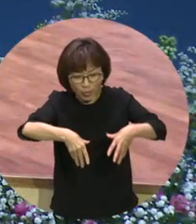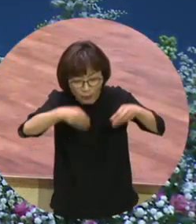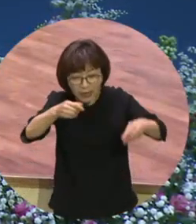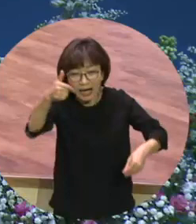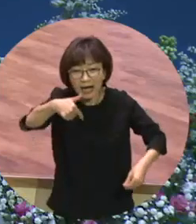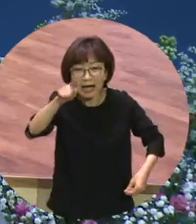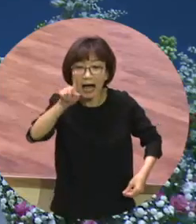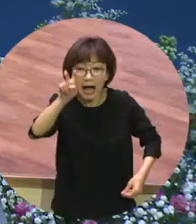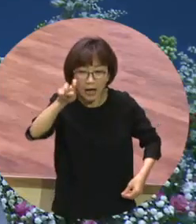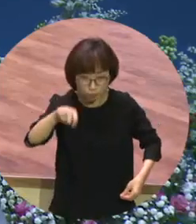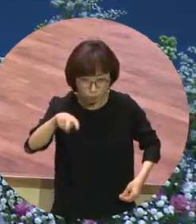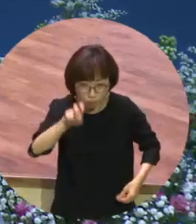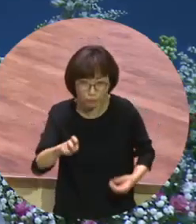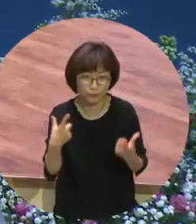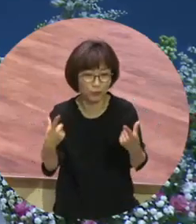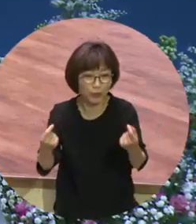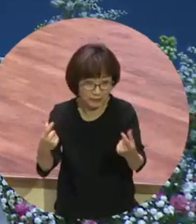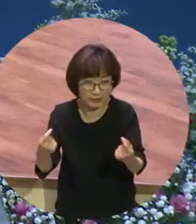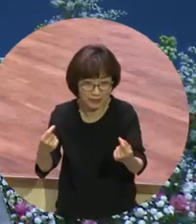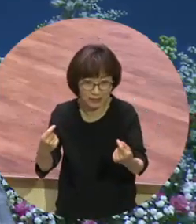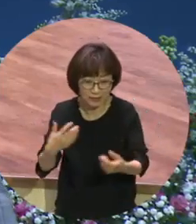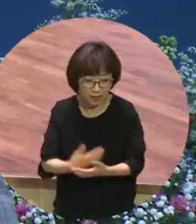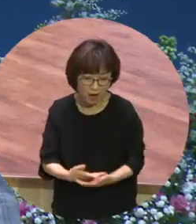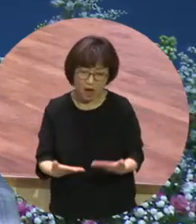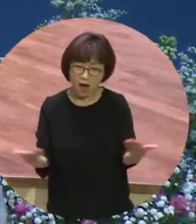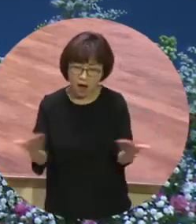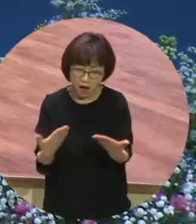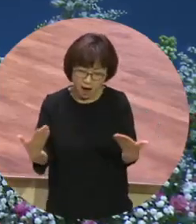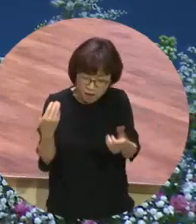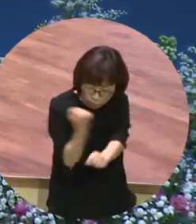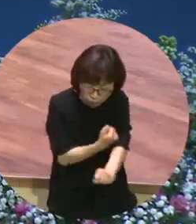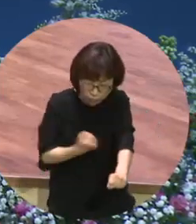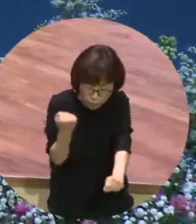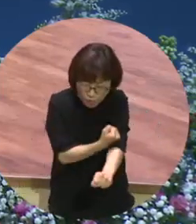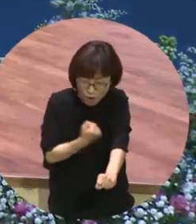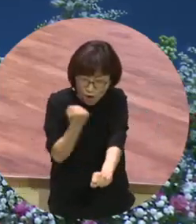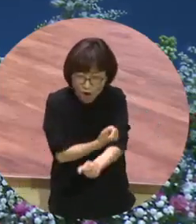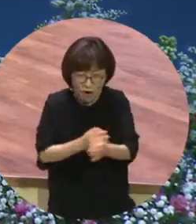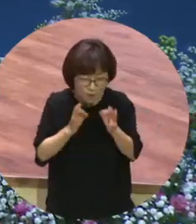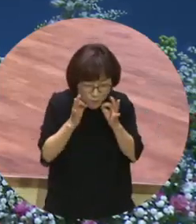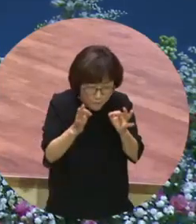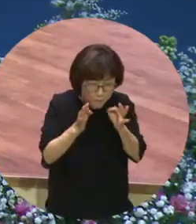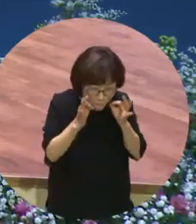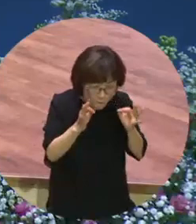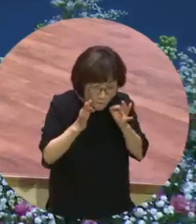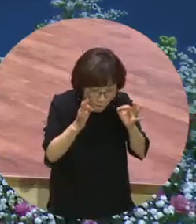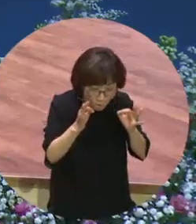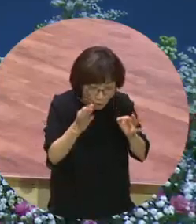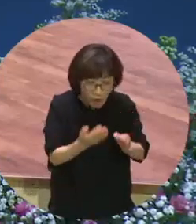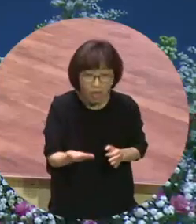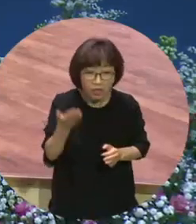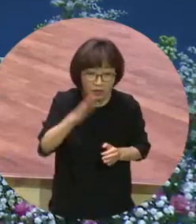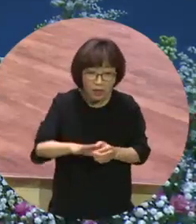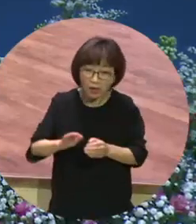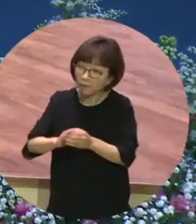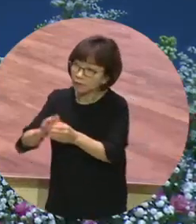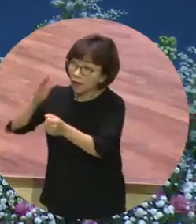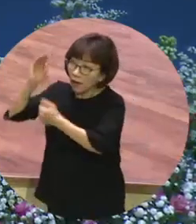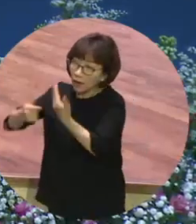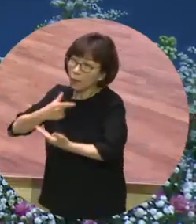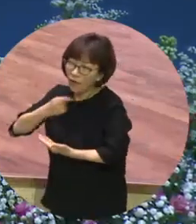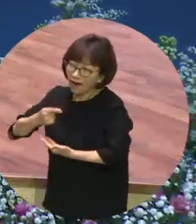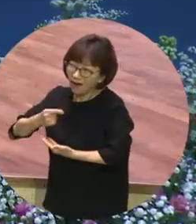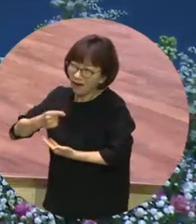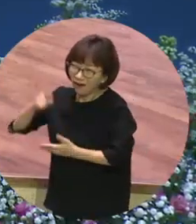이렇게 열매를 거두지 못한 것은 결국 하나님이 원하시는 일에 최고 우선순위를 두지 않았기